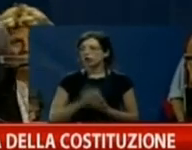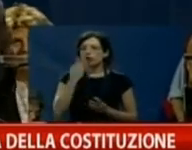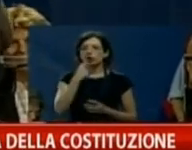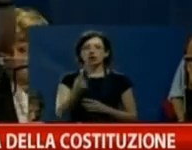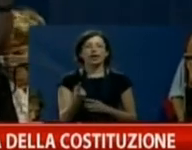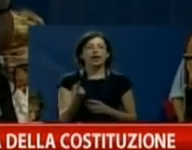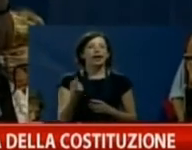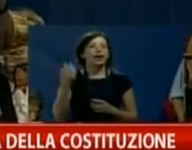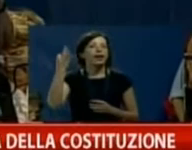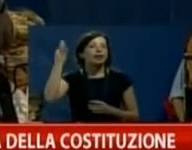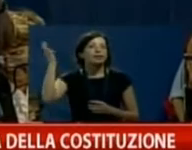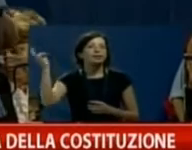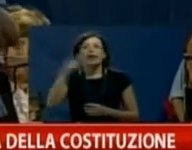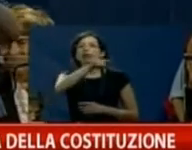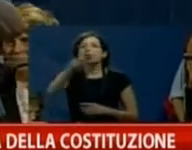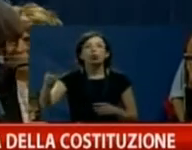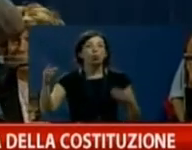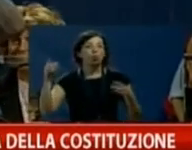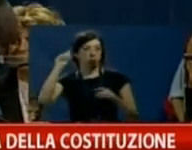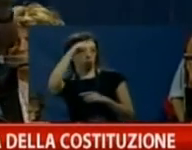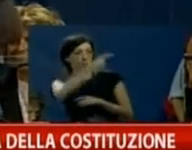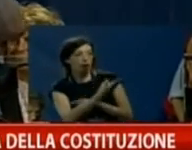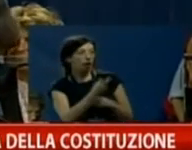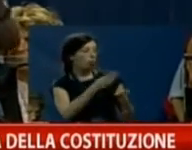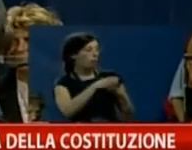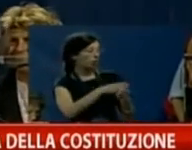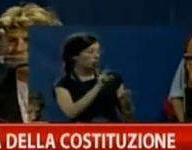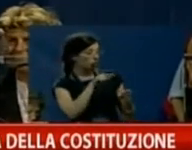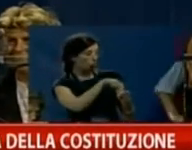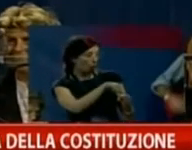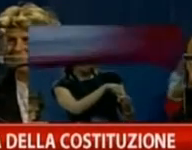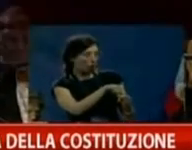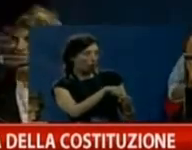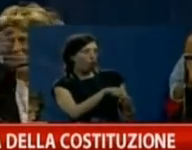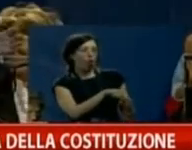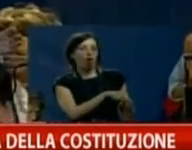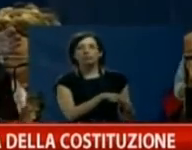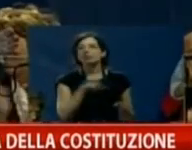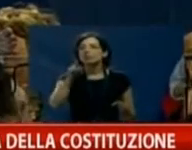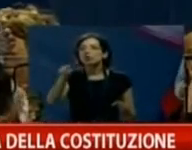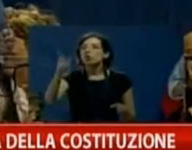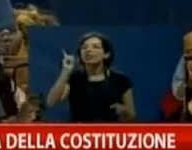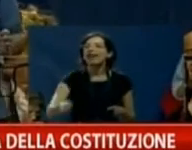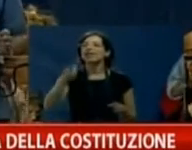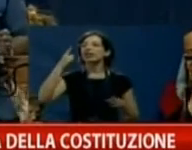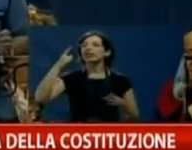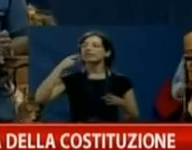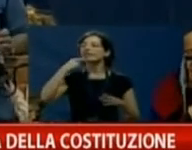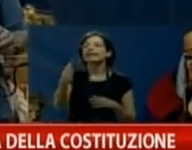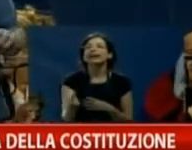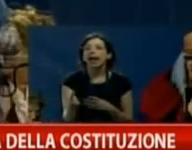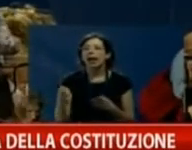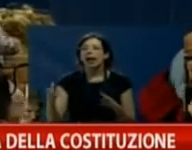può nascere, perché non dici la tua sui partitoni di cui fai parte? Questo è il punto. Non